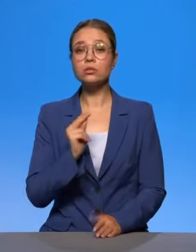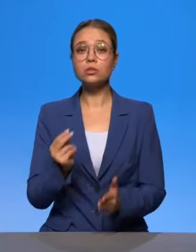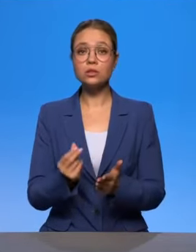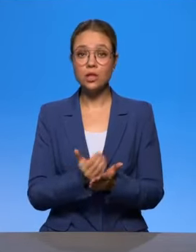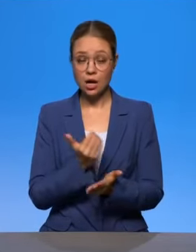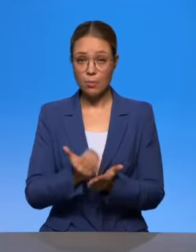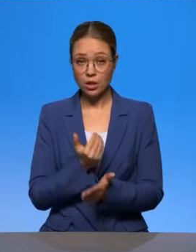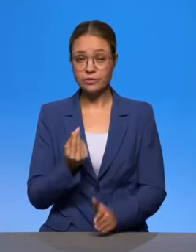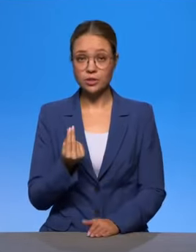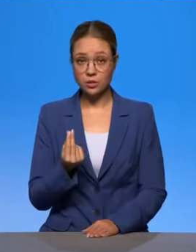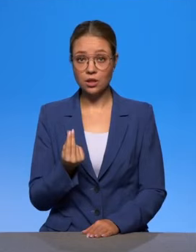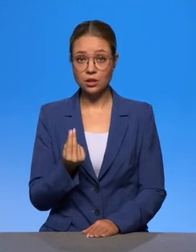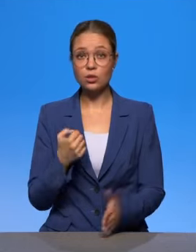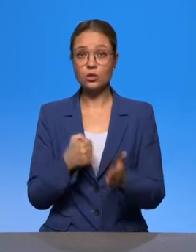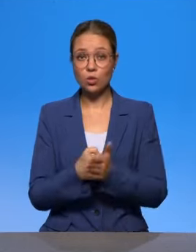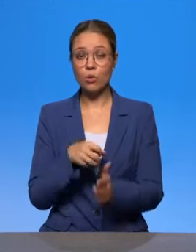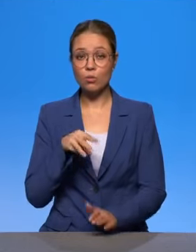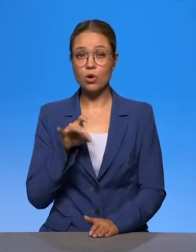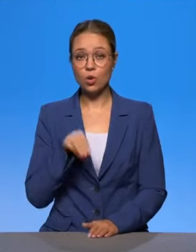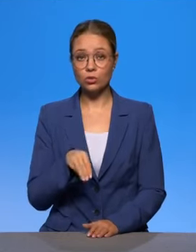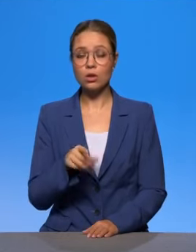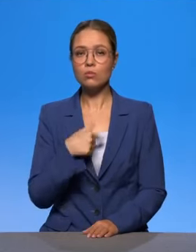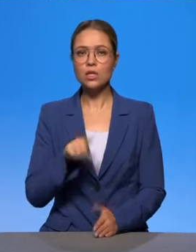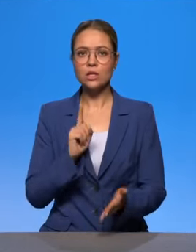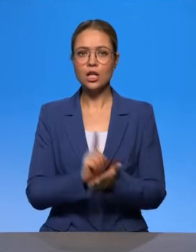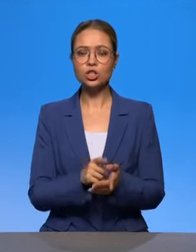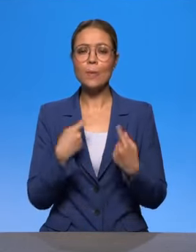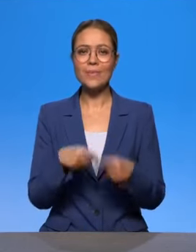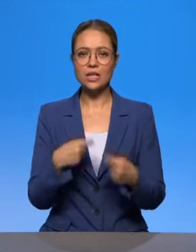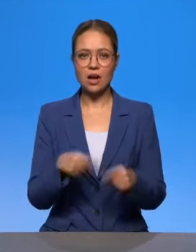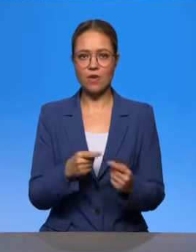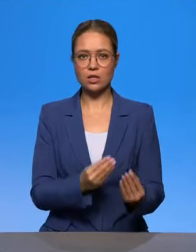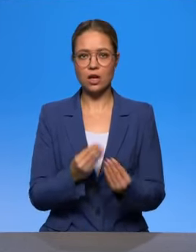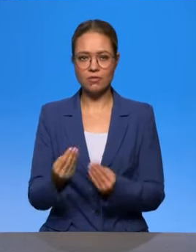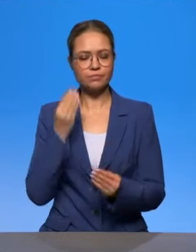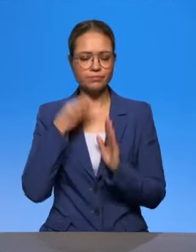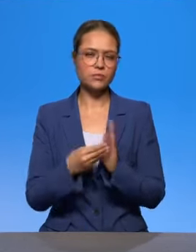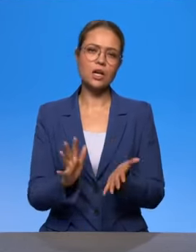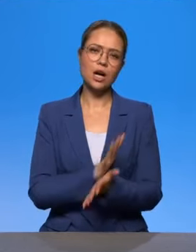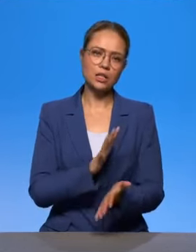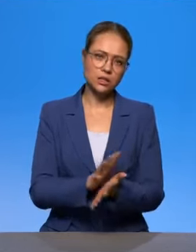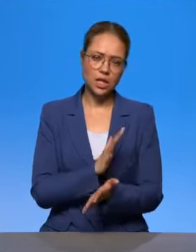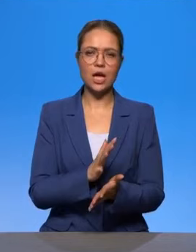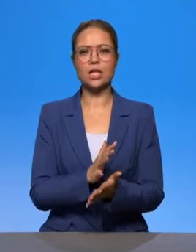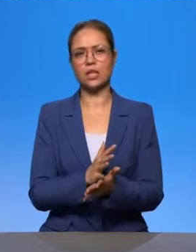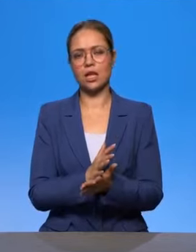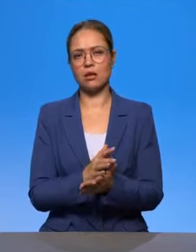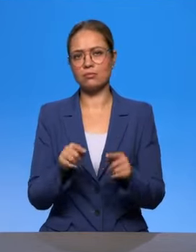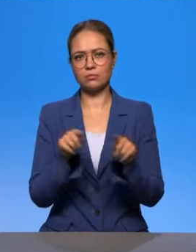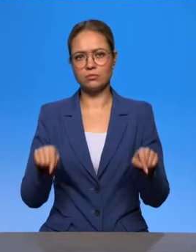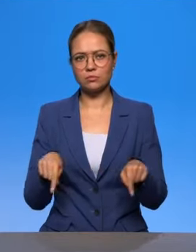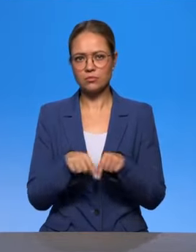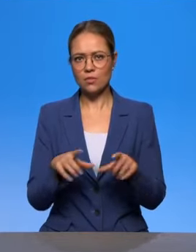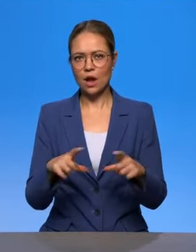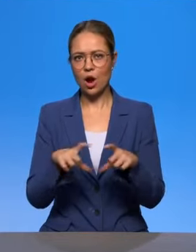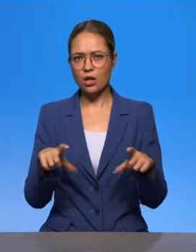зарабатывайте себе деньги до МРОТа. То есть мы должны продавать товар, газеты, конверты. Надежда,